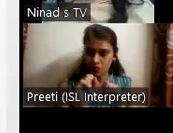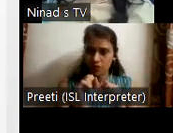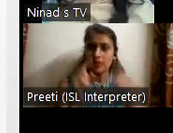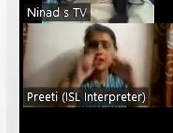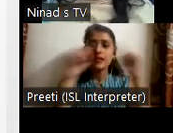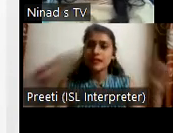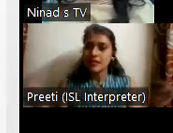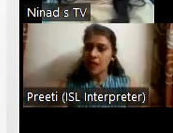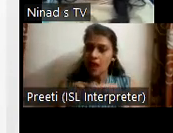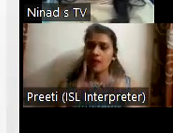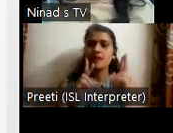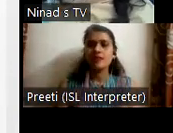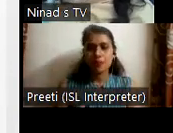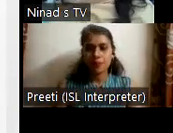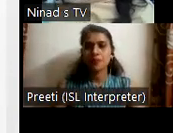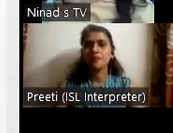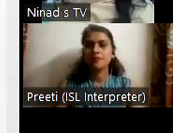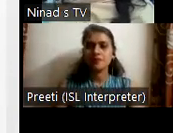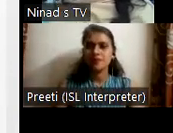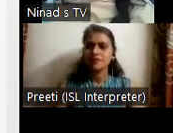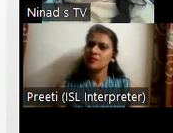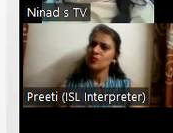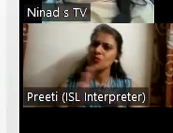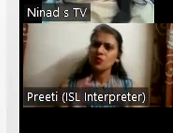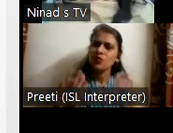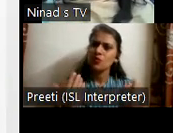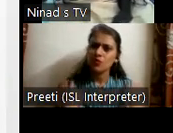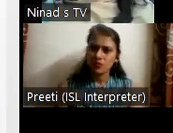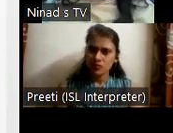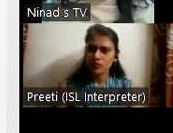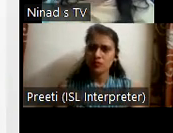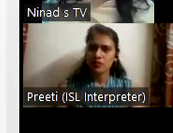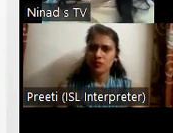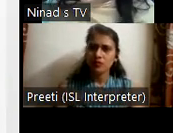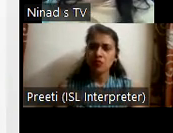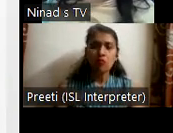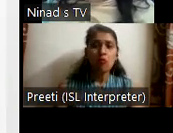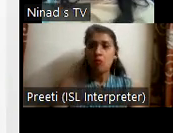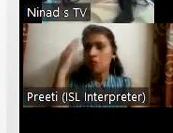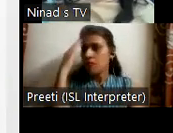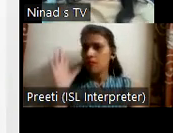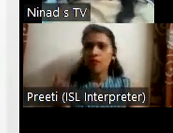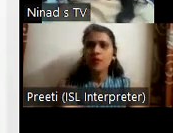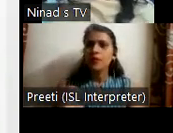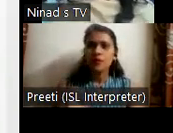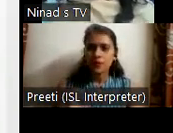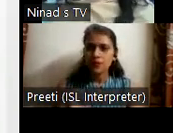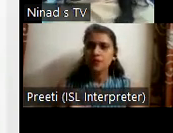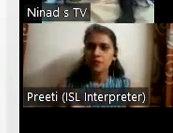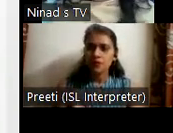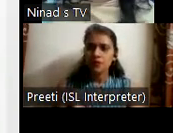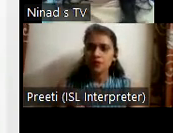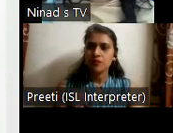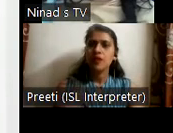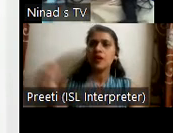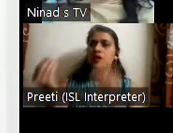triangular bricks as triangular bricks? Why can't we do that? क्योंकि किसी ने बताया ही नहीं आज तक, है ना, किसी ने सिखाया